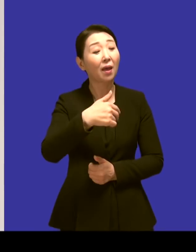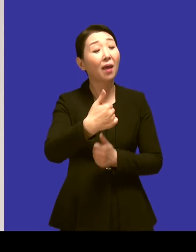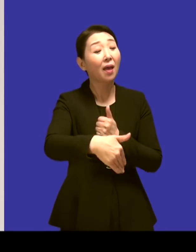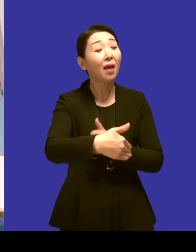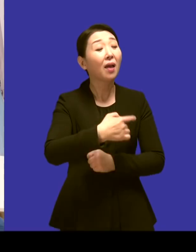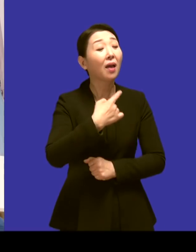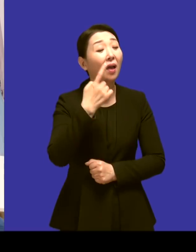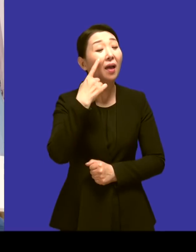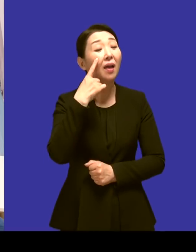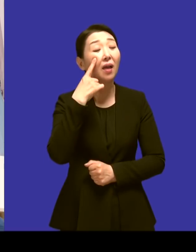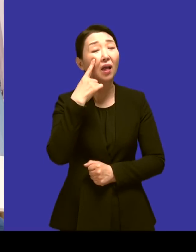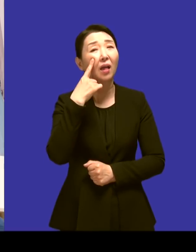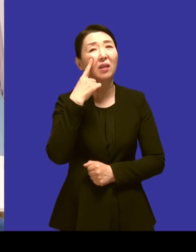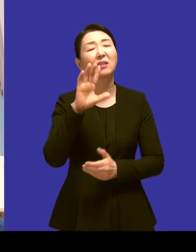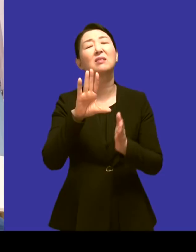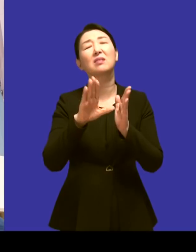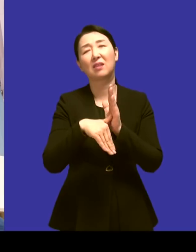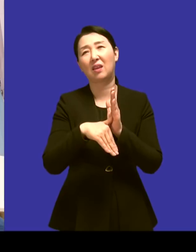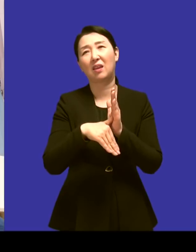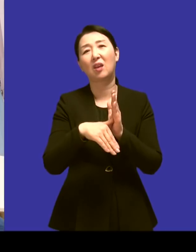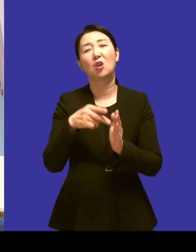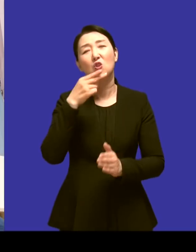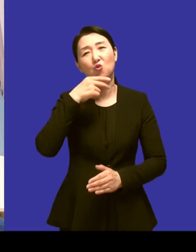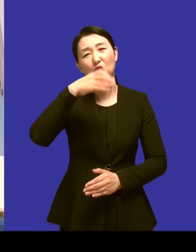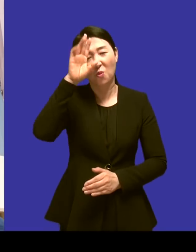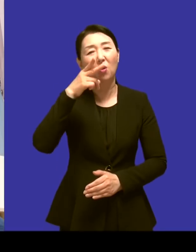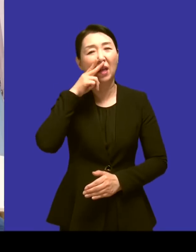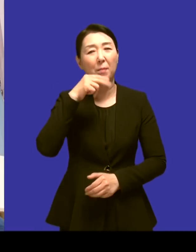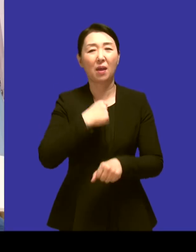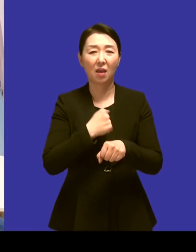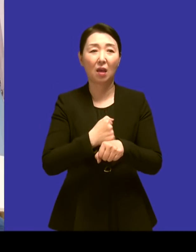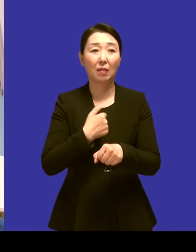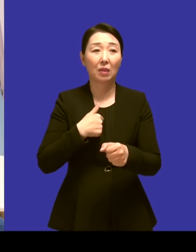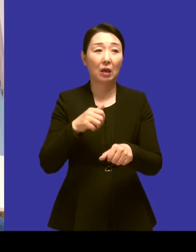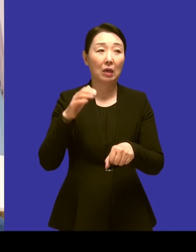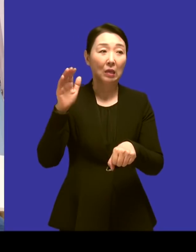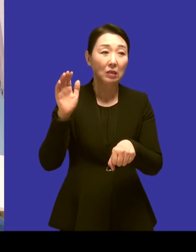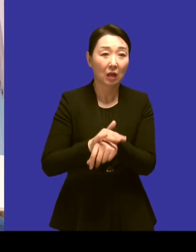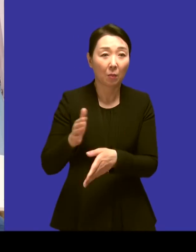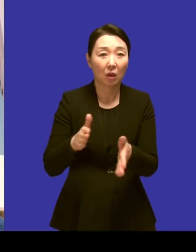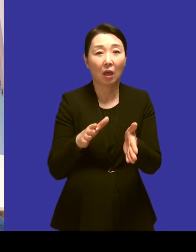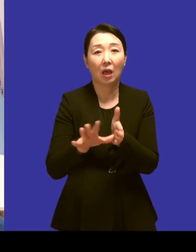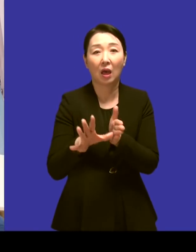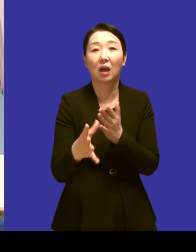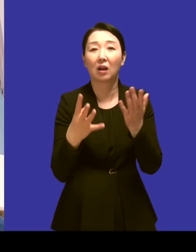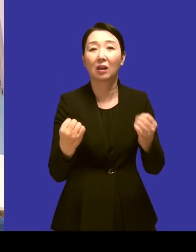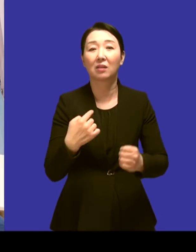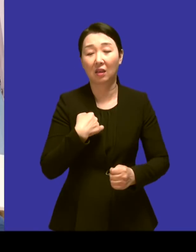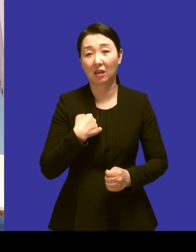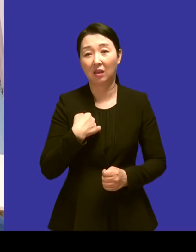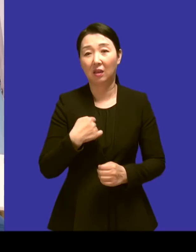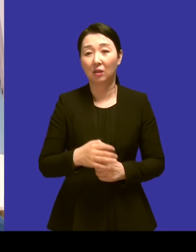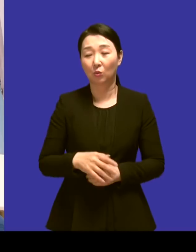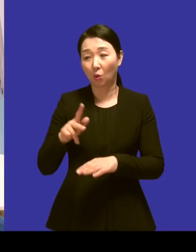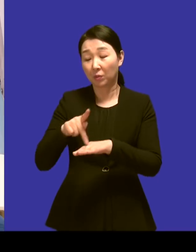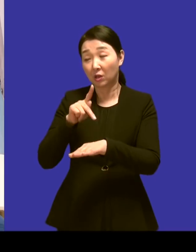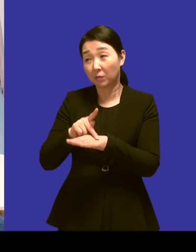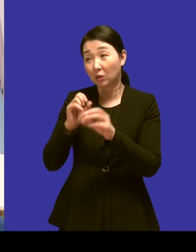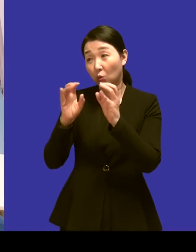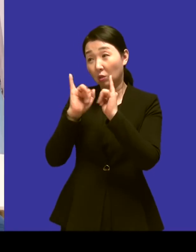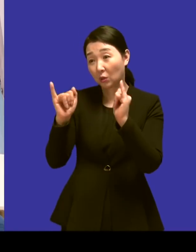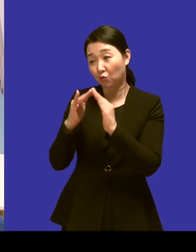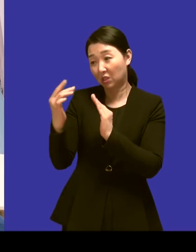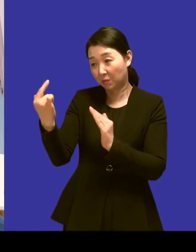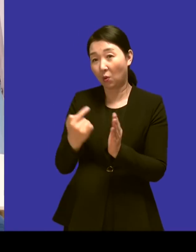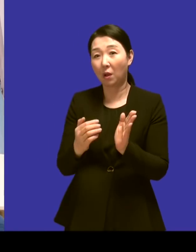제가 더 길을 어긋난다고 저 스스로 느끼고 있었던 거예요. 그 당시에서 갑자기 어떤 필리핀 선교사님이 저희 집에 오셨고